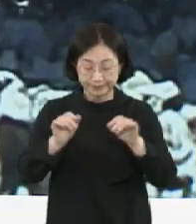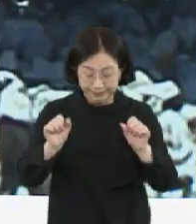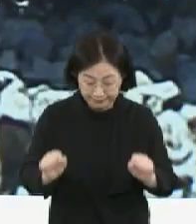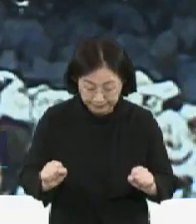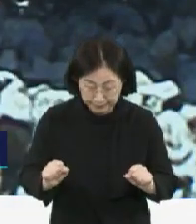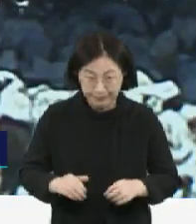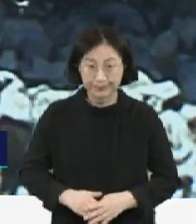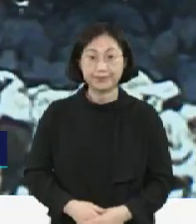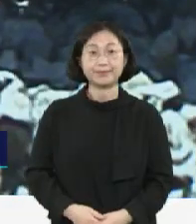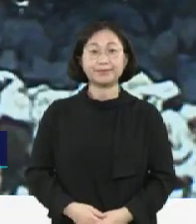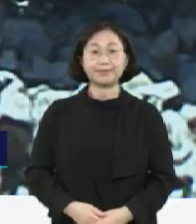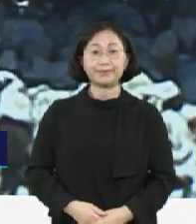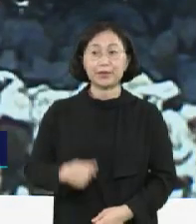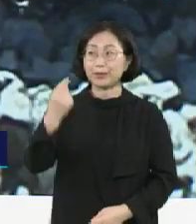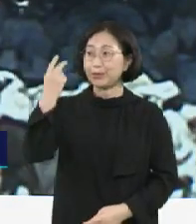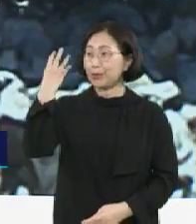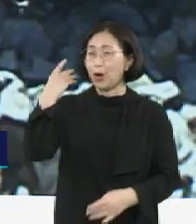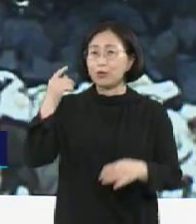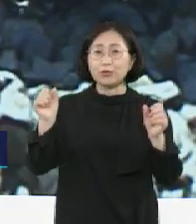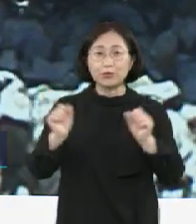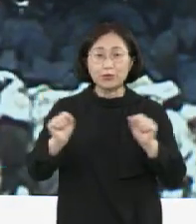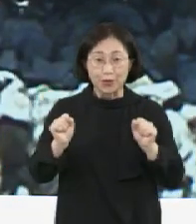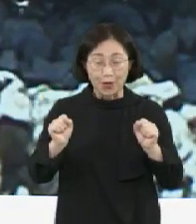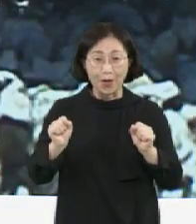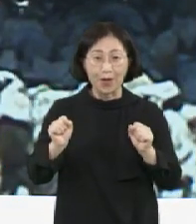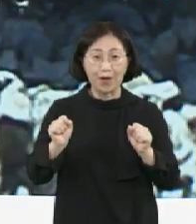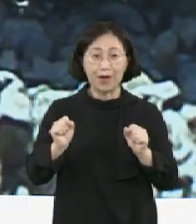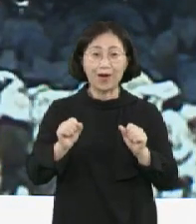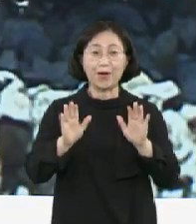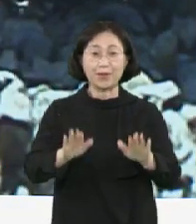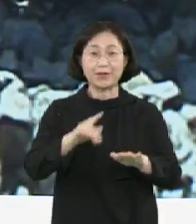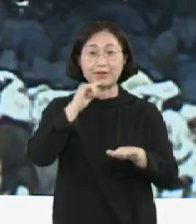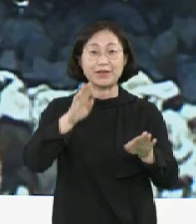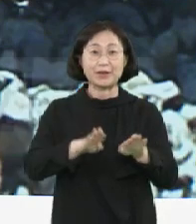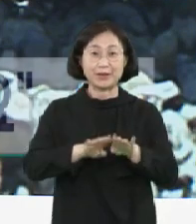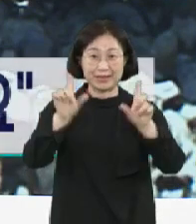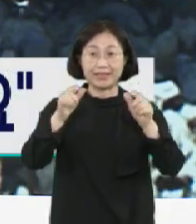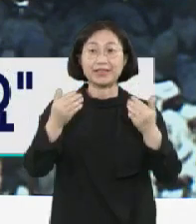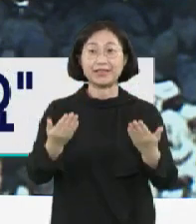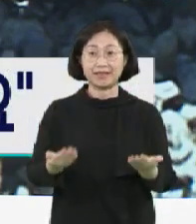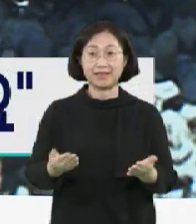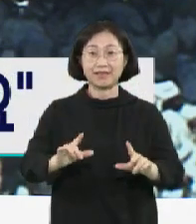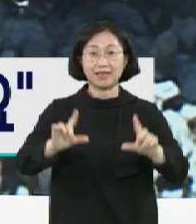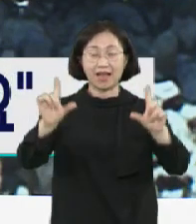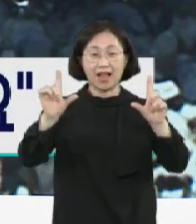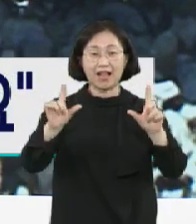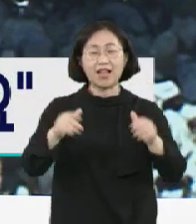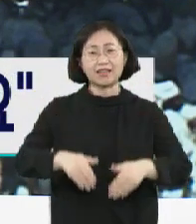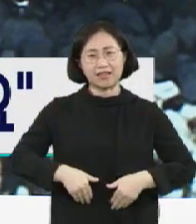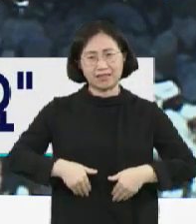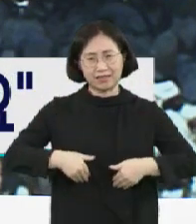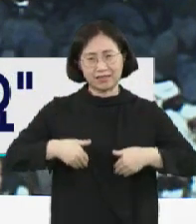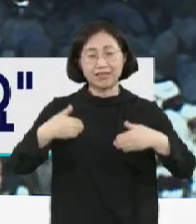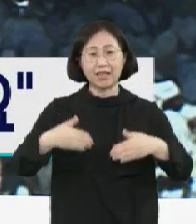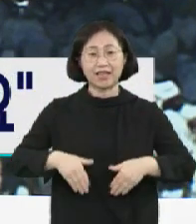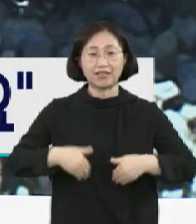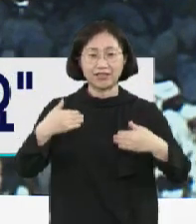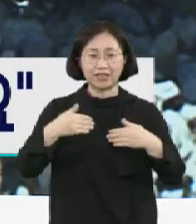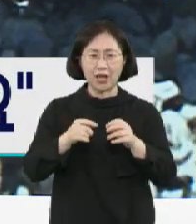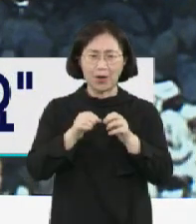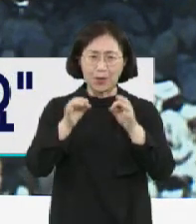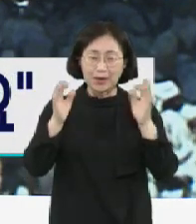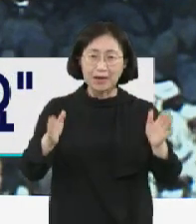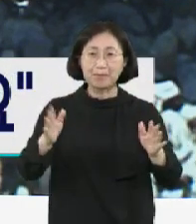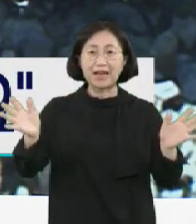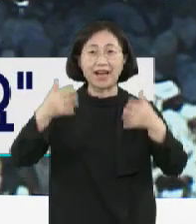여러분 안녕하십니까? 휴일인 오늘 언제 한파가 왔냐는 듯 포근한 날씨가 이어지면서 야외에서 모처럼 가을 정취를